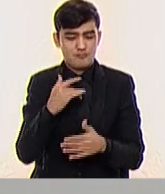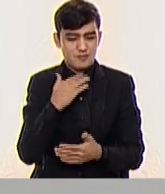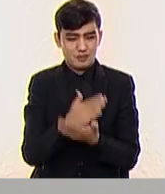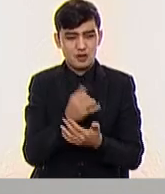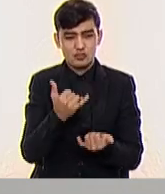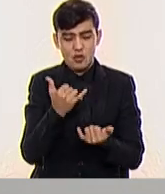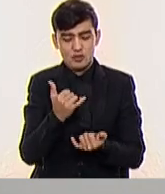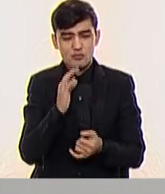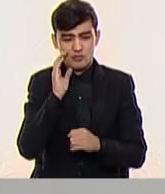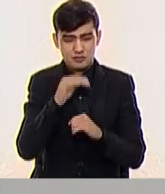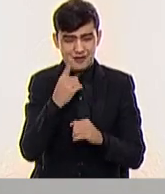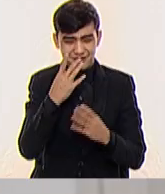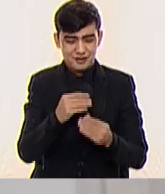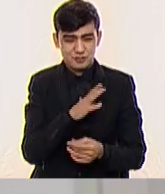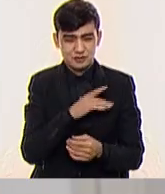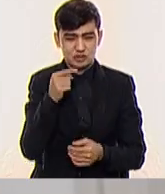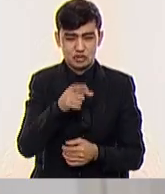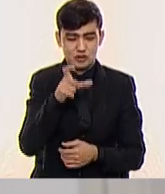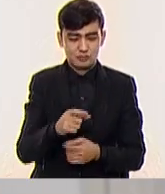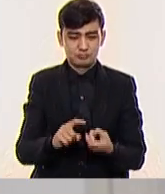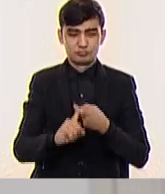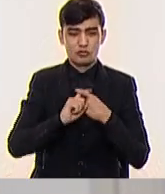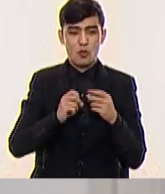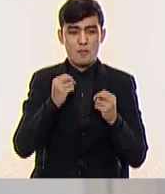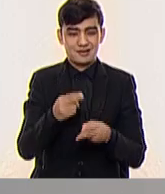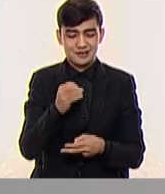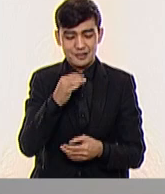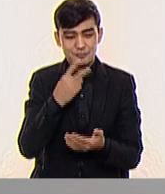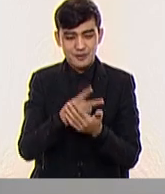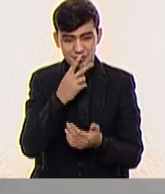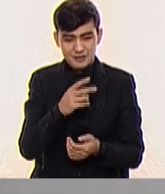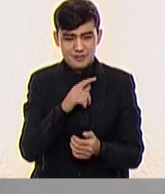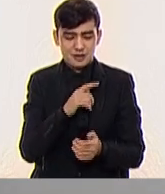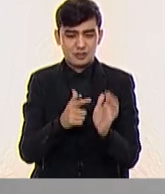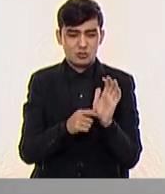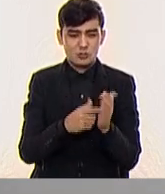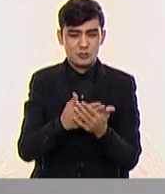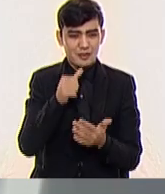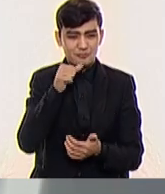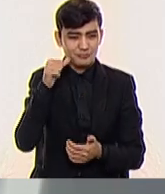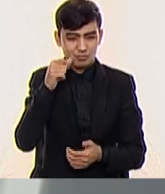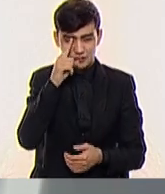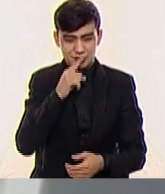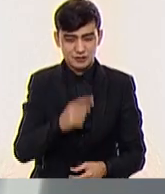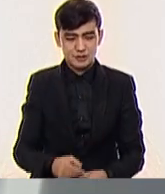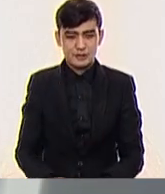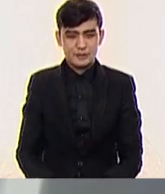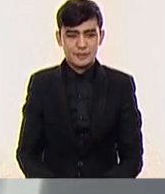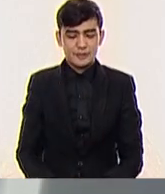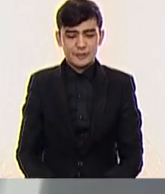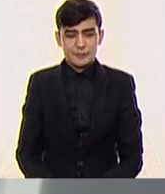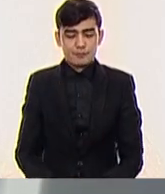Мәселен, бүгін тәулігіне 1000 адам қауіпті індетті жұқтырса, бір ай бұрын бұл көрсеткіш 700-дің шамасында болған.